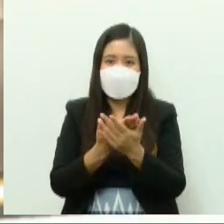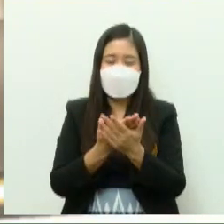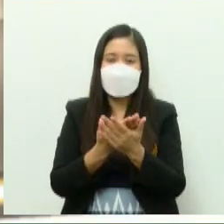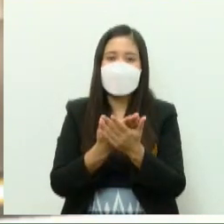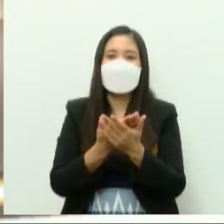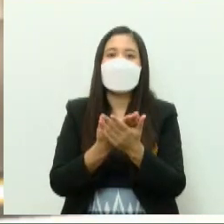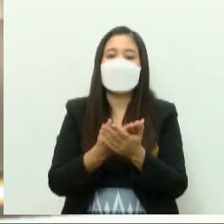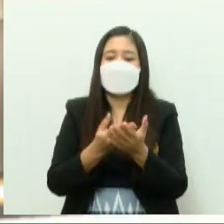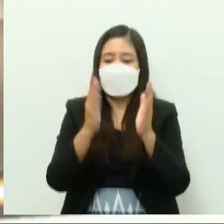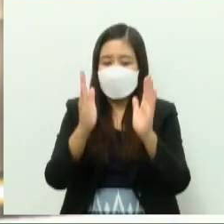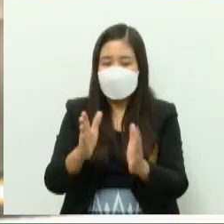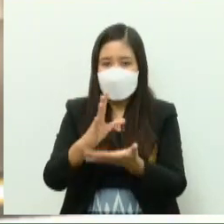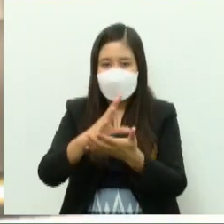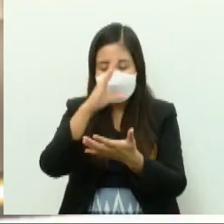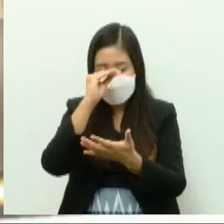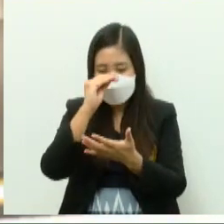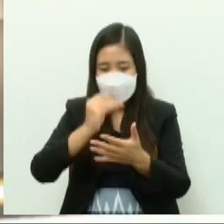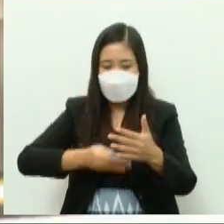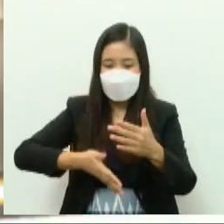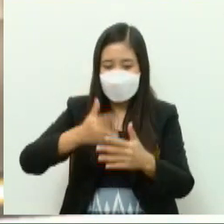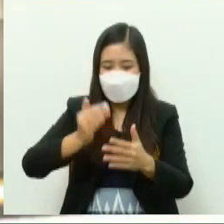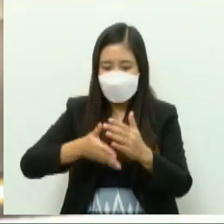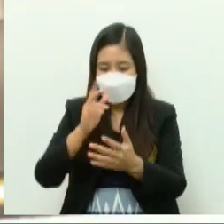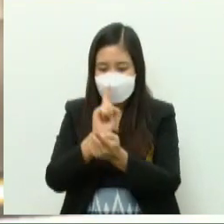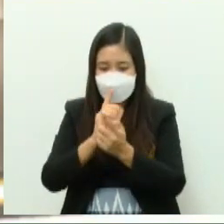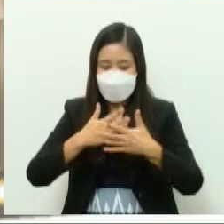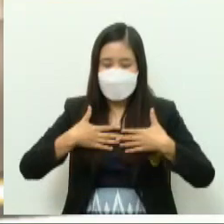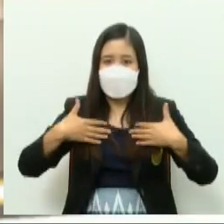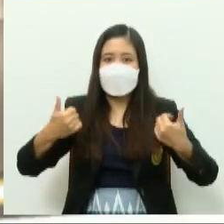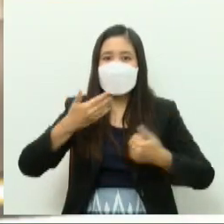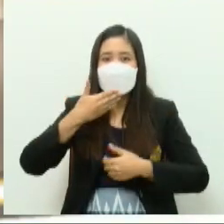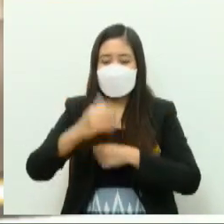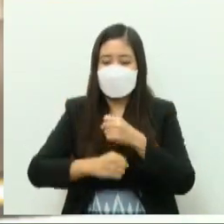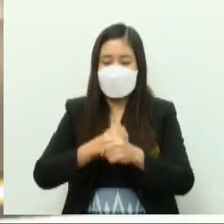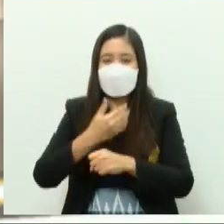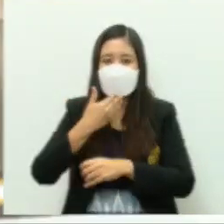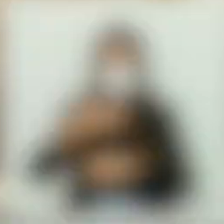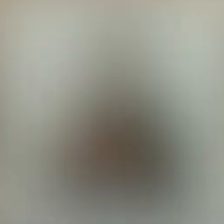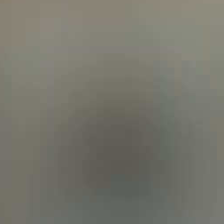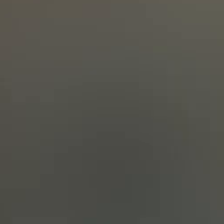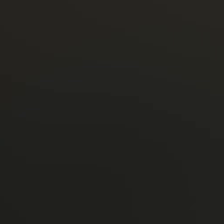ดจนนักเรียนจงประสบแต่ความสุขความเจริญตลอดปีและตลอดไปครับขอบคุณครับ